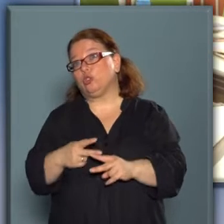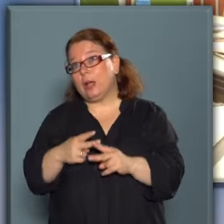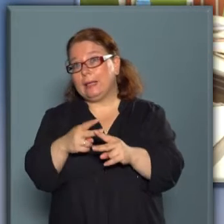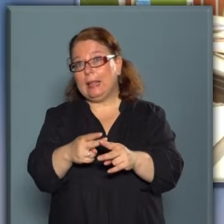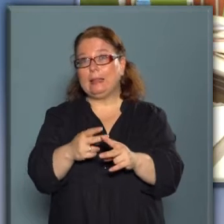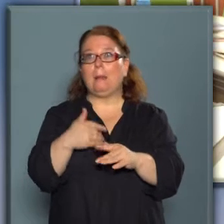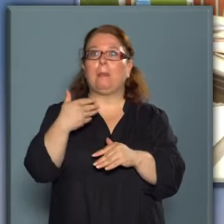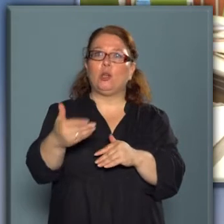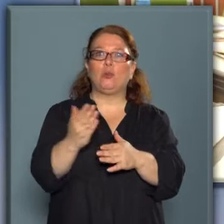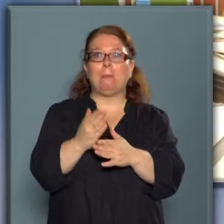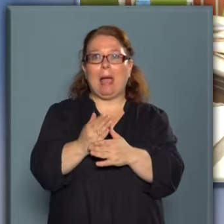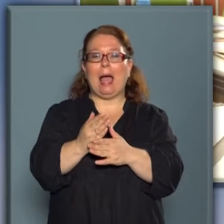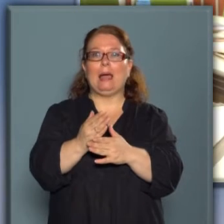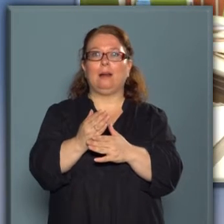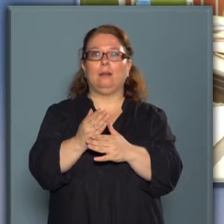segítettem, és akkor a végén már